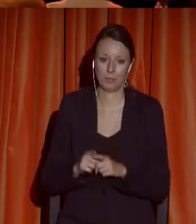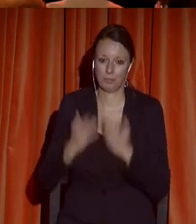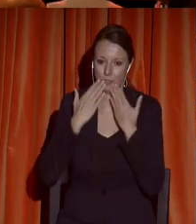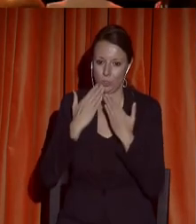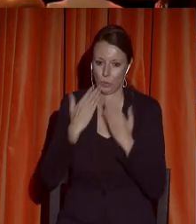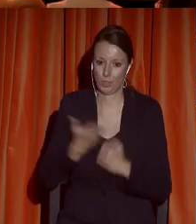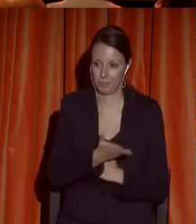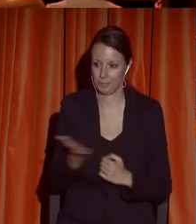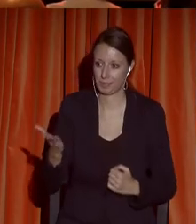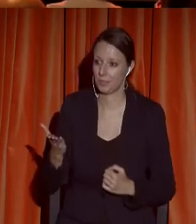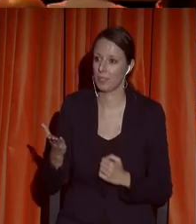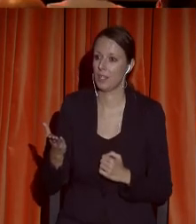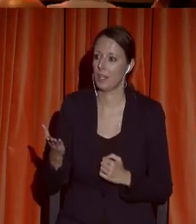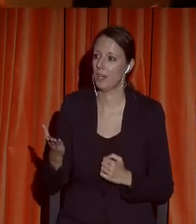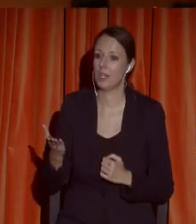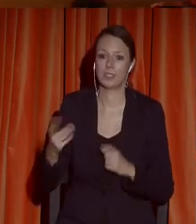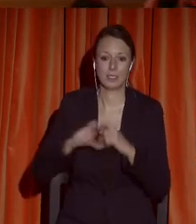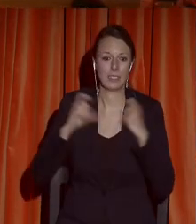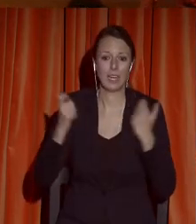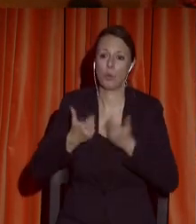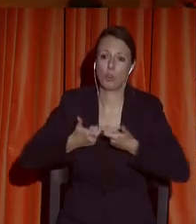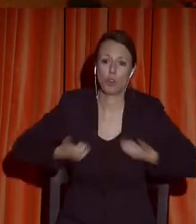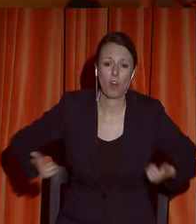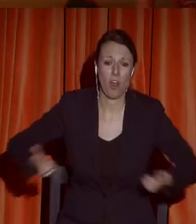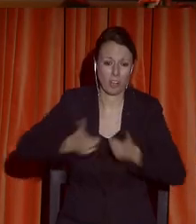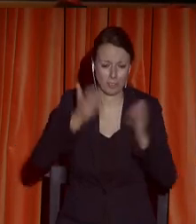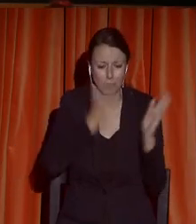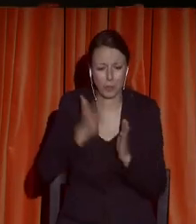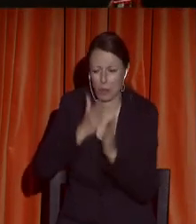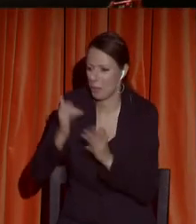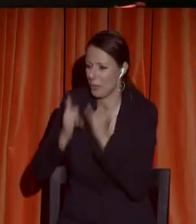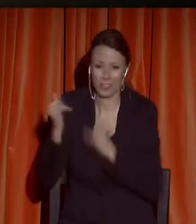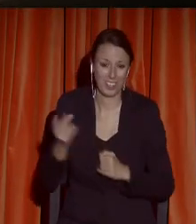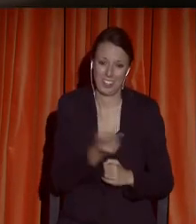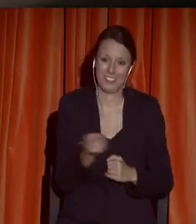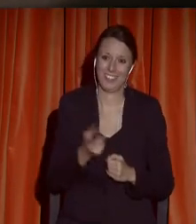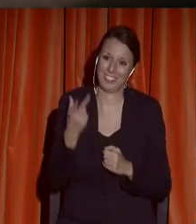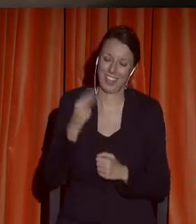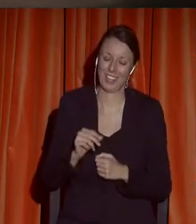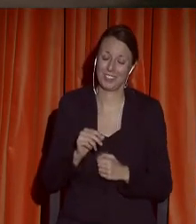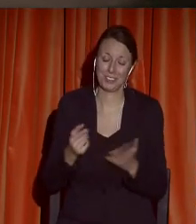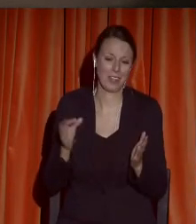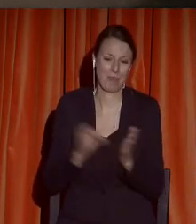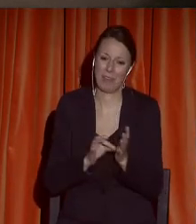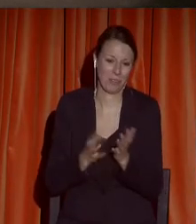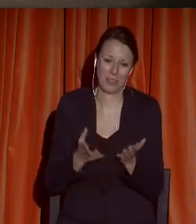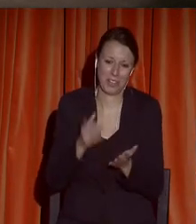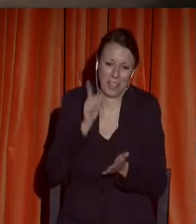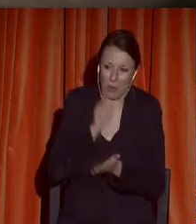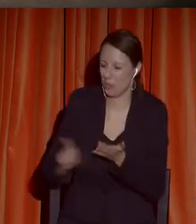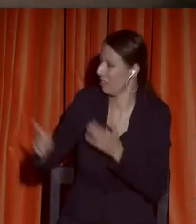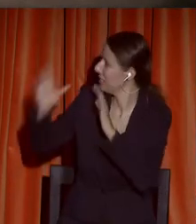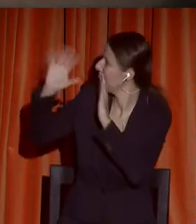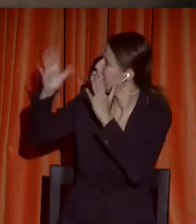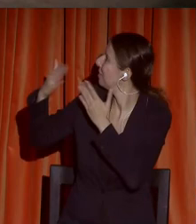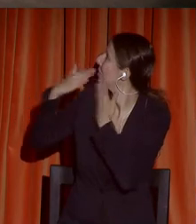podziękować za cały ten kongres, który bez Państwa by się na pewno nie mógł wydarzyć. Bardzo